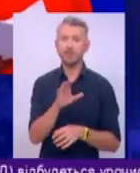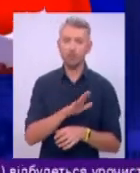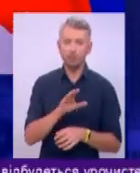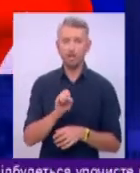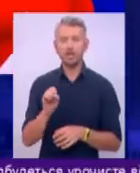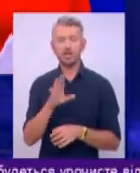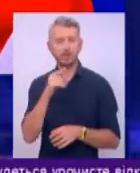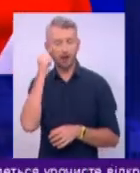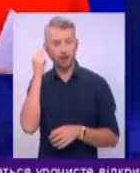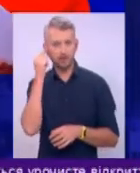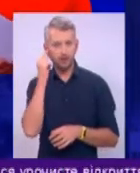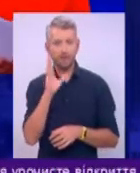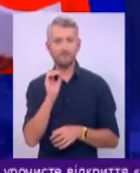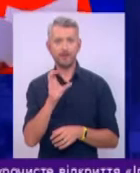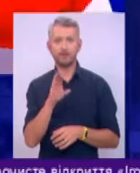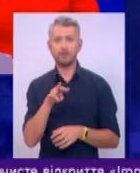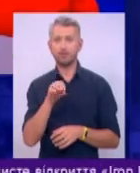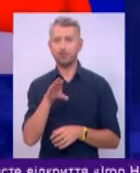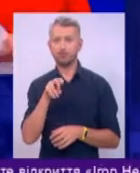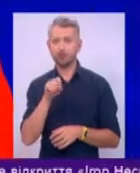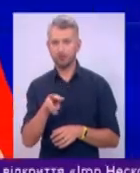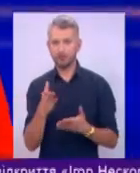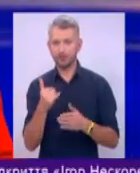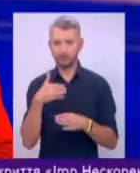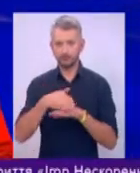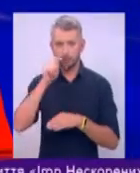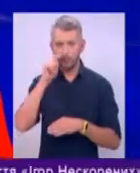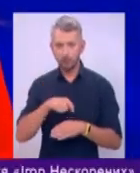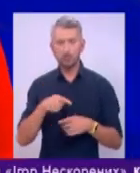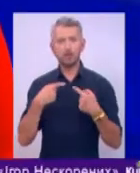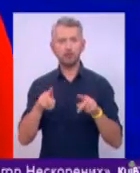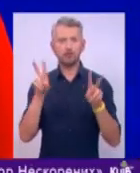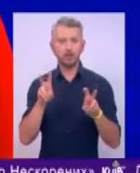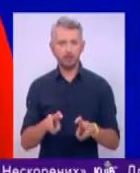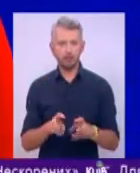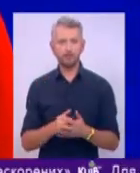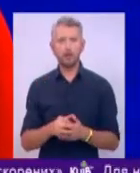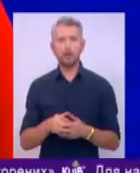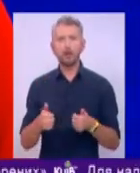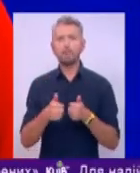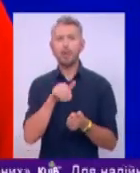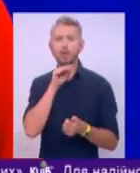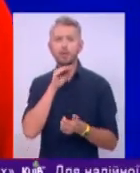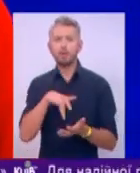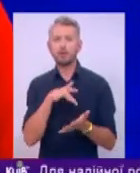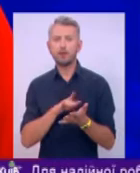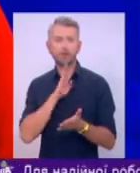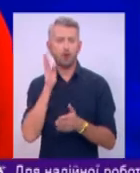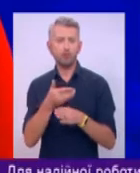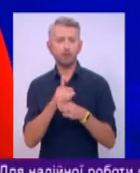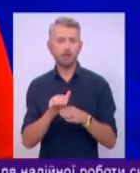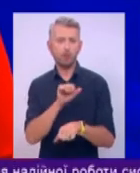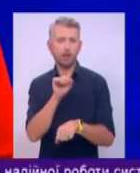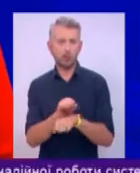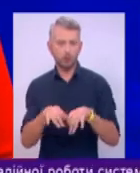Вес Мітчелл, який зараз із візитом в Україні. Наразі ж до інших тем. районі Академмістечка від ранку частково перекритий